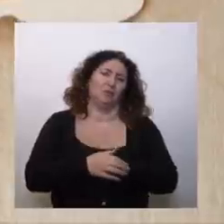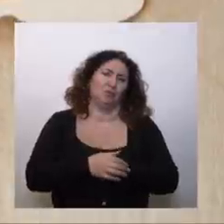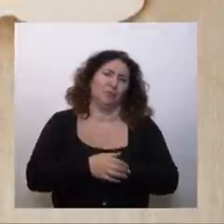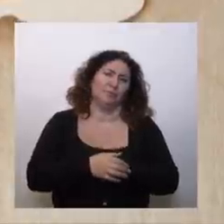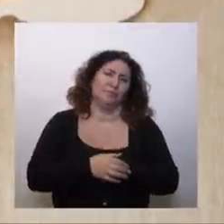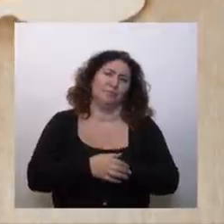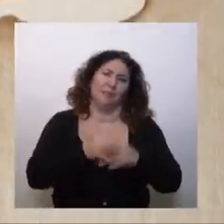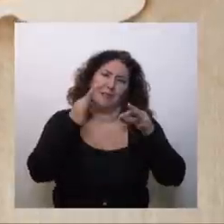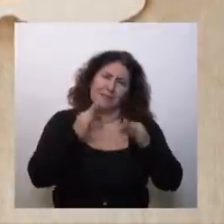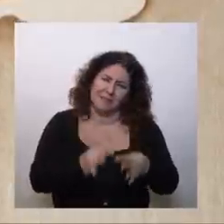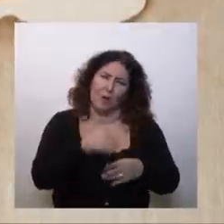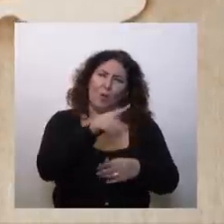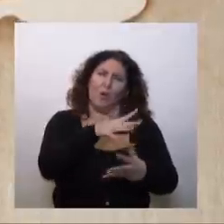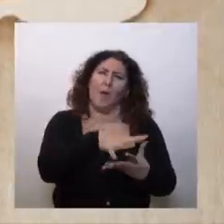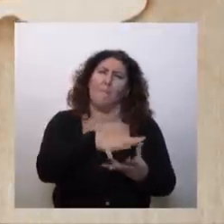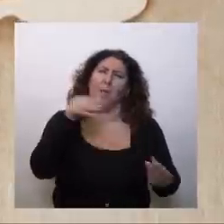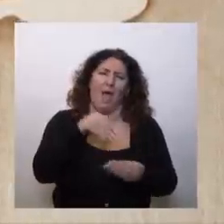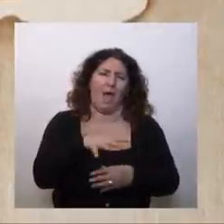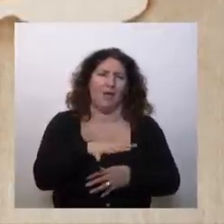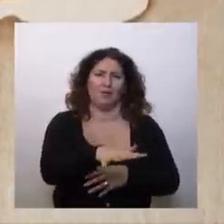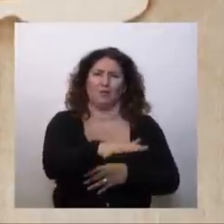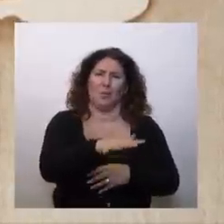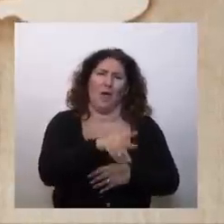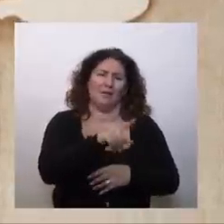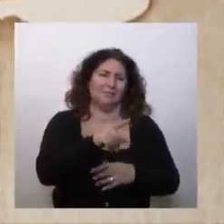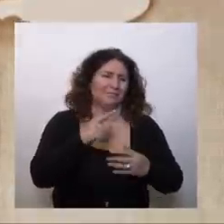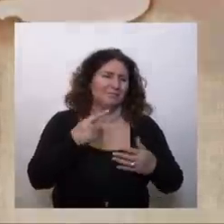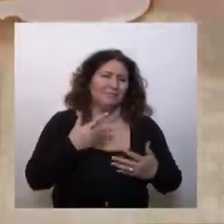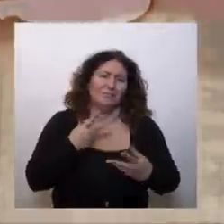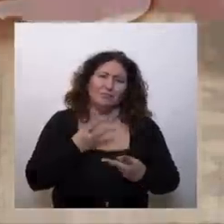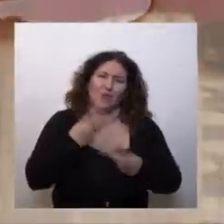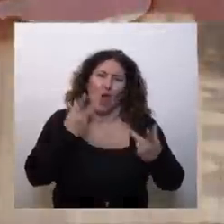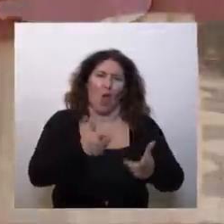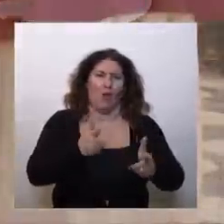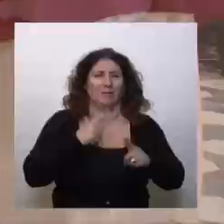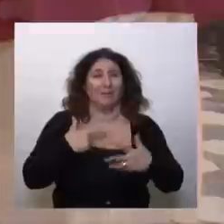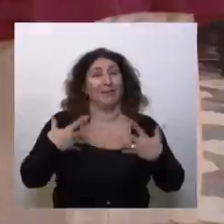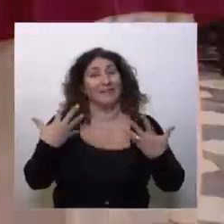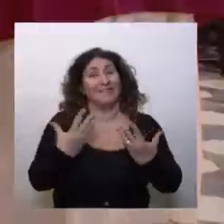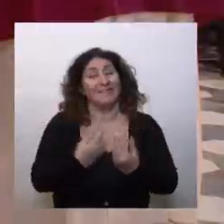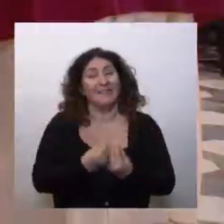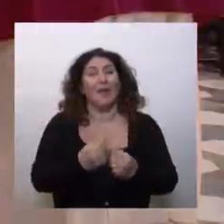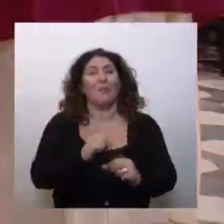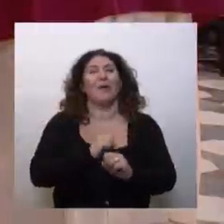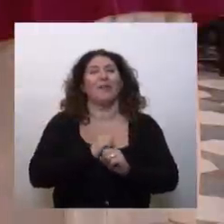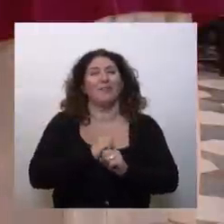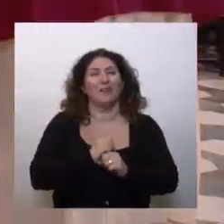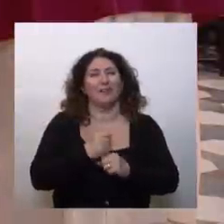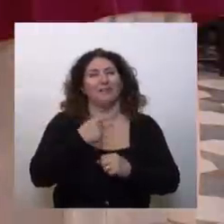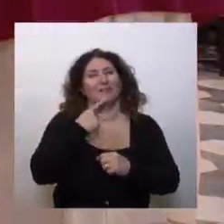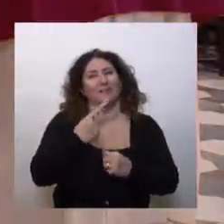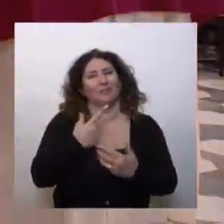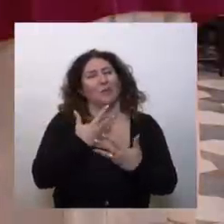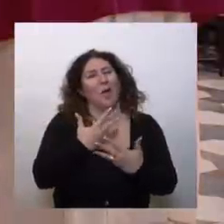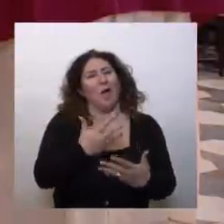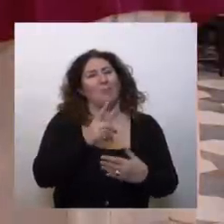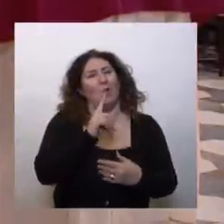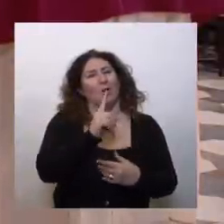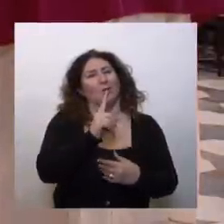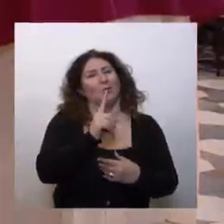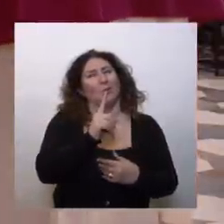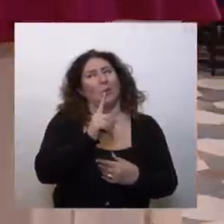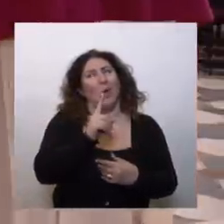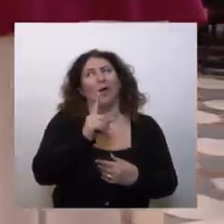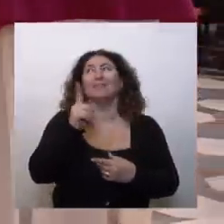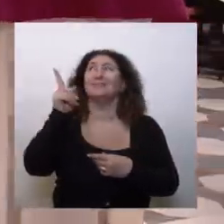della sua Pasqua ormai imminente, e professiamo insieme con fede: il tuo amore è per